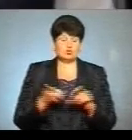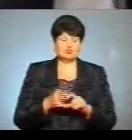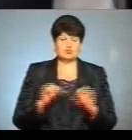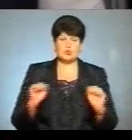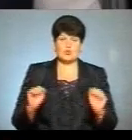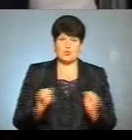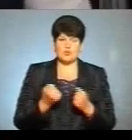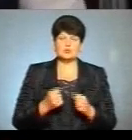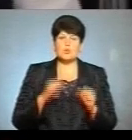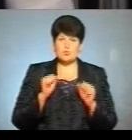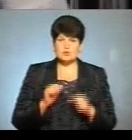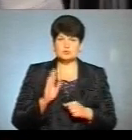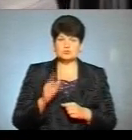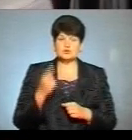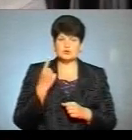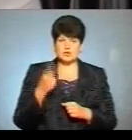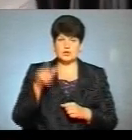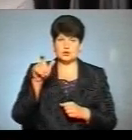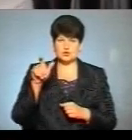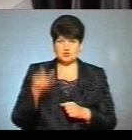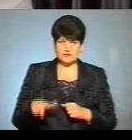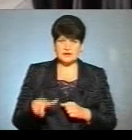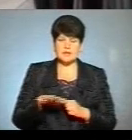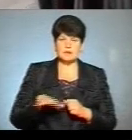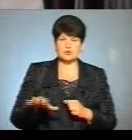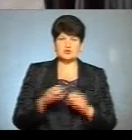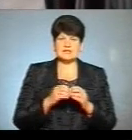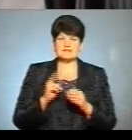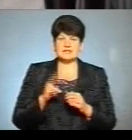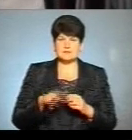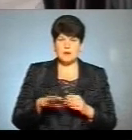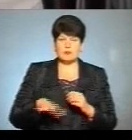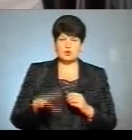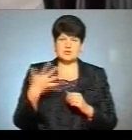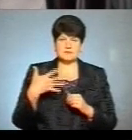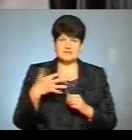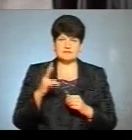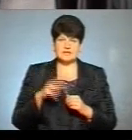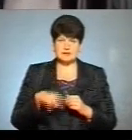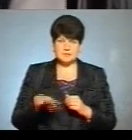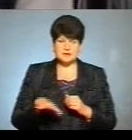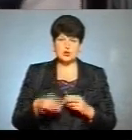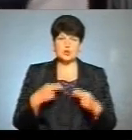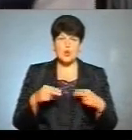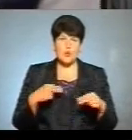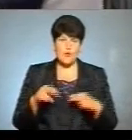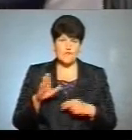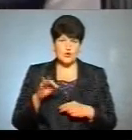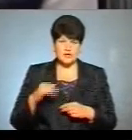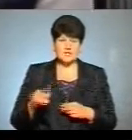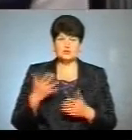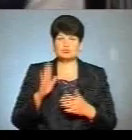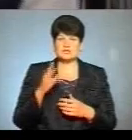Можна перебувати один чоловік на 10 метрів квадратних. Площа нашого магазину 50 метрів квадратних торгової, тобто в магазині, якщо